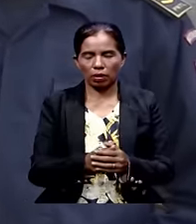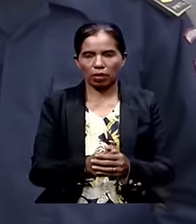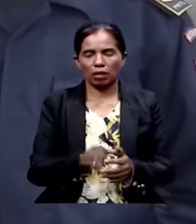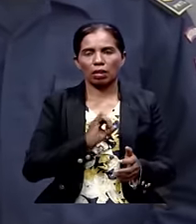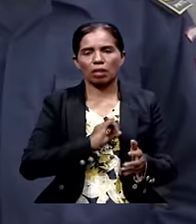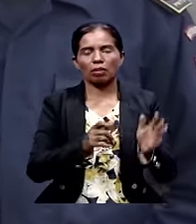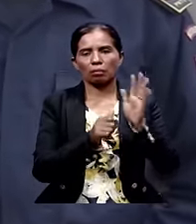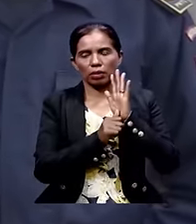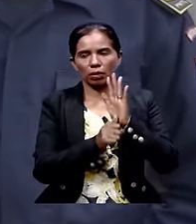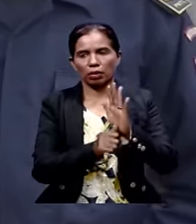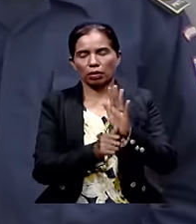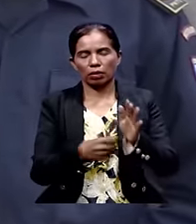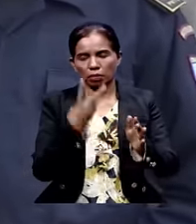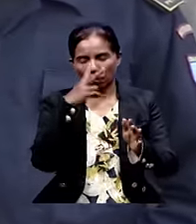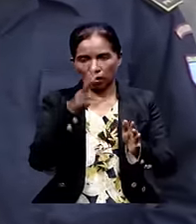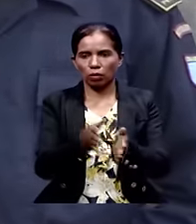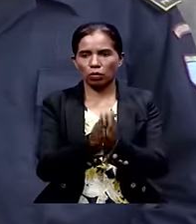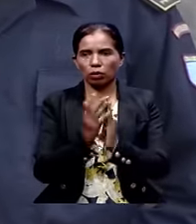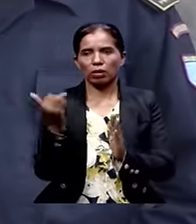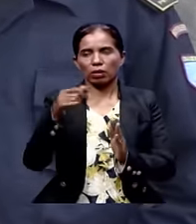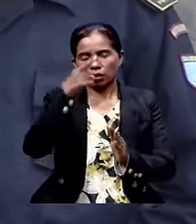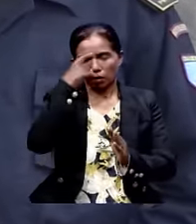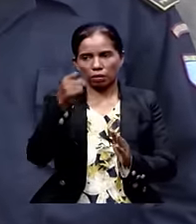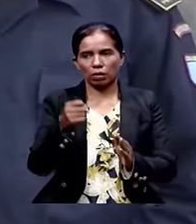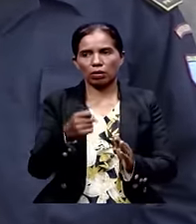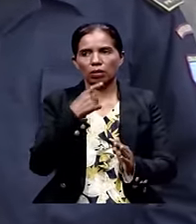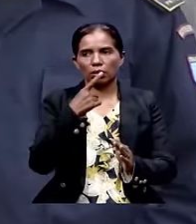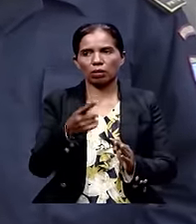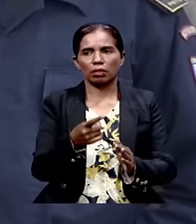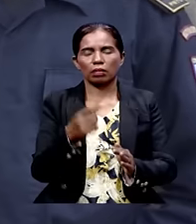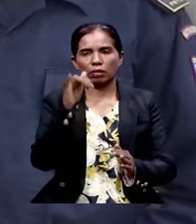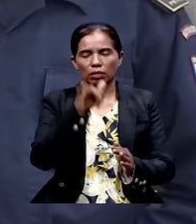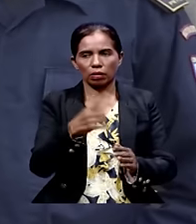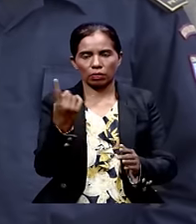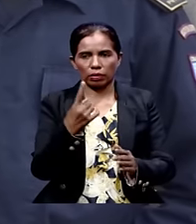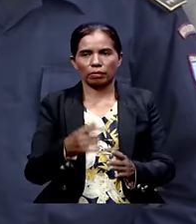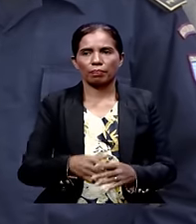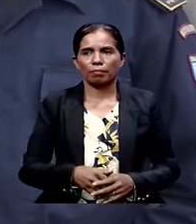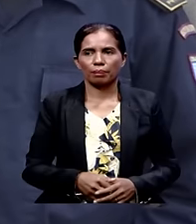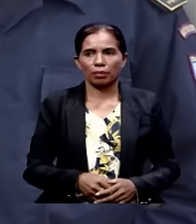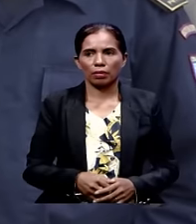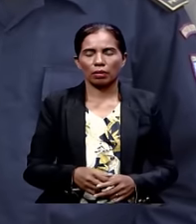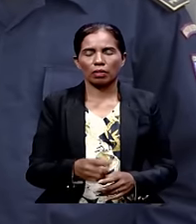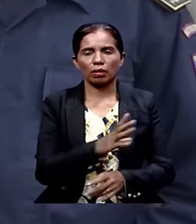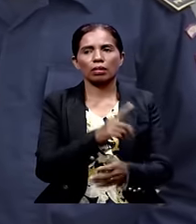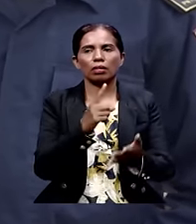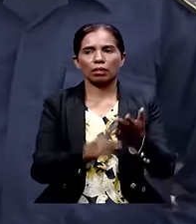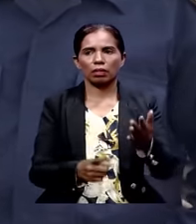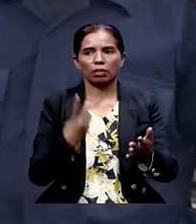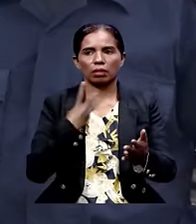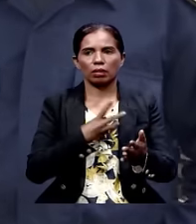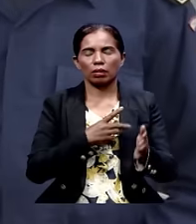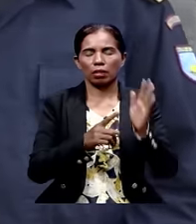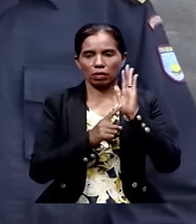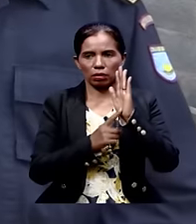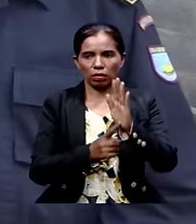presenta di angkata ita tumba usus sira. Tama saida ma rekuperationa masih helana fatin. Fundamentum de saida. Para ita mau zafir